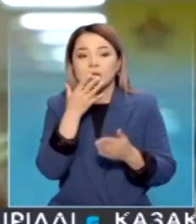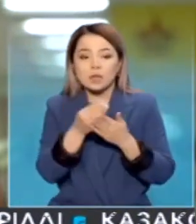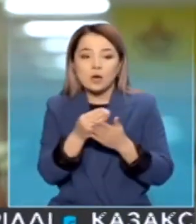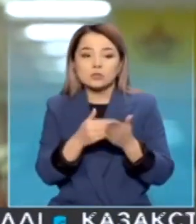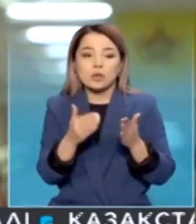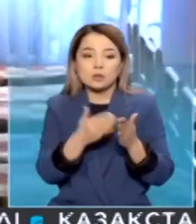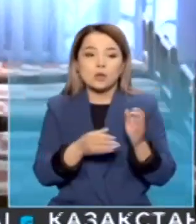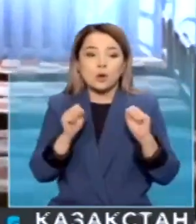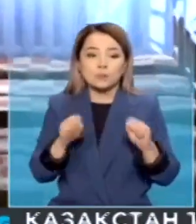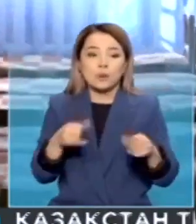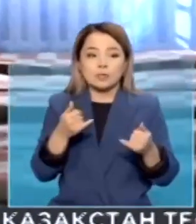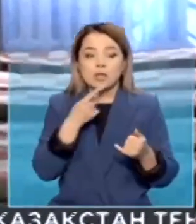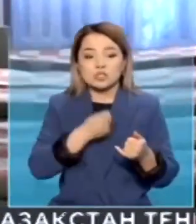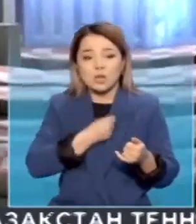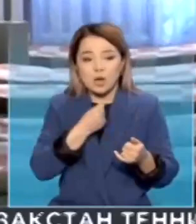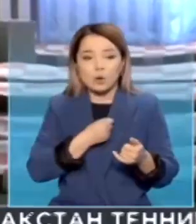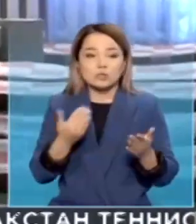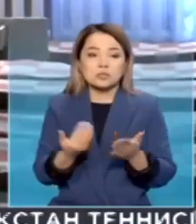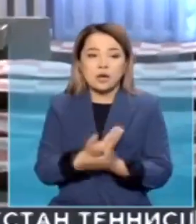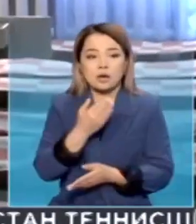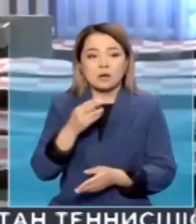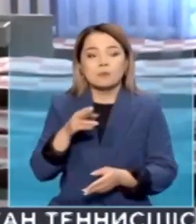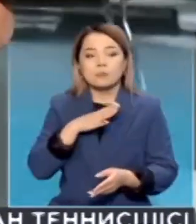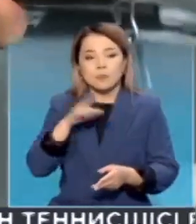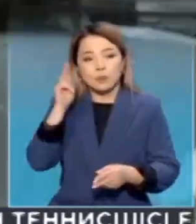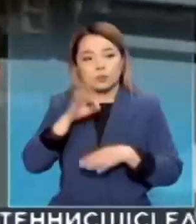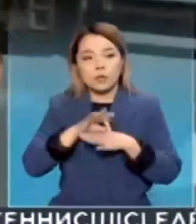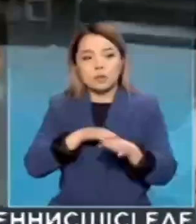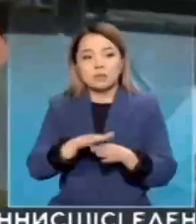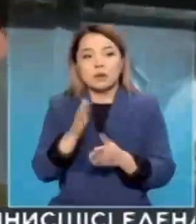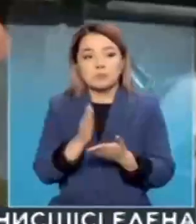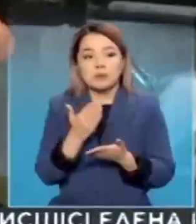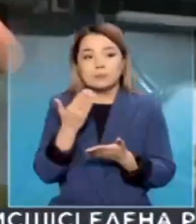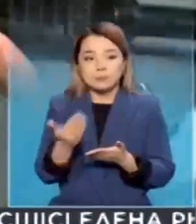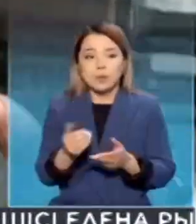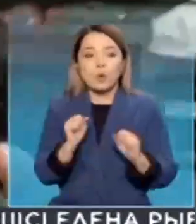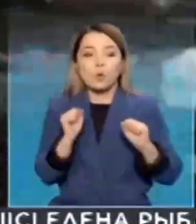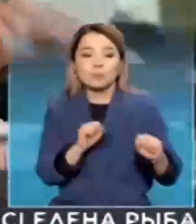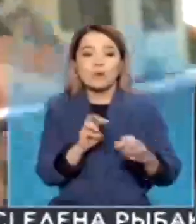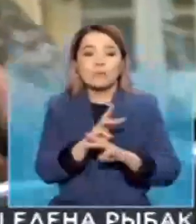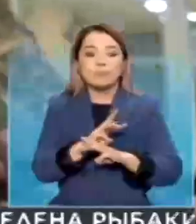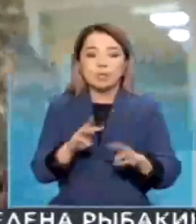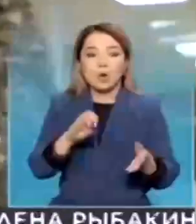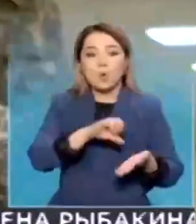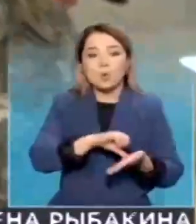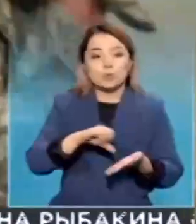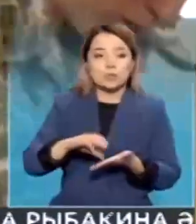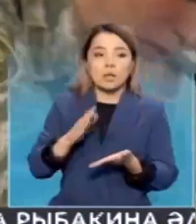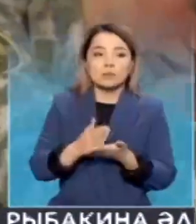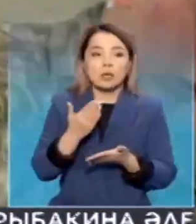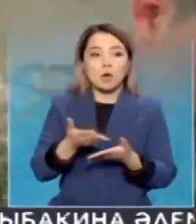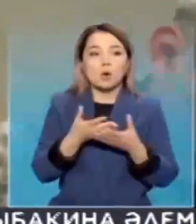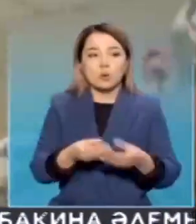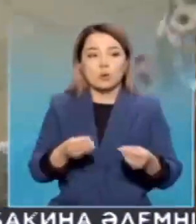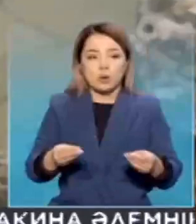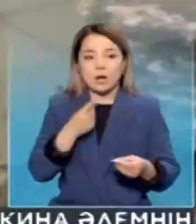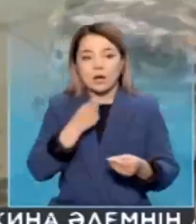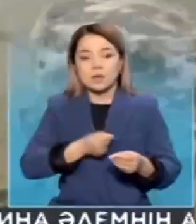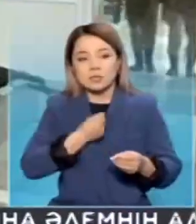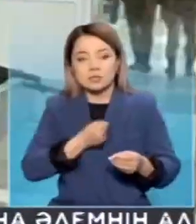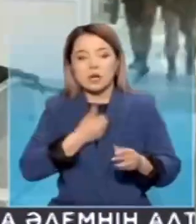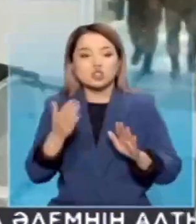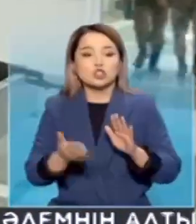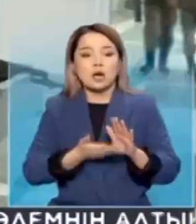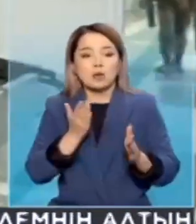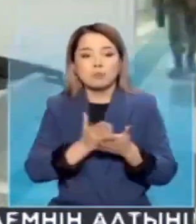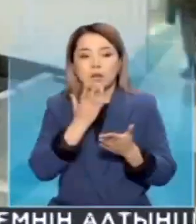Сондықтан біздің жауынгерлерді заманауи ұрыс тәсіліне үйрету көзделген. Сондай қорғаныс министрлігінің өкілдері қазір көктемгі әскерге шақыру науқаны